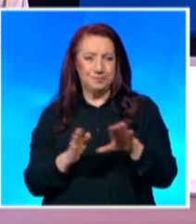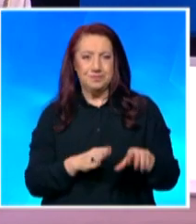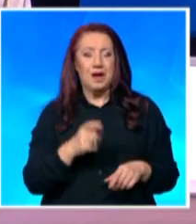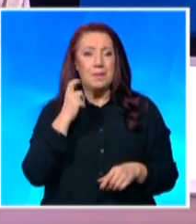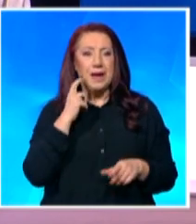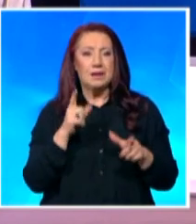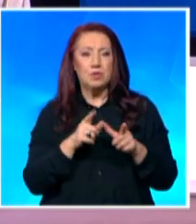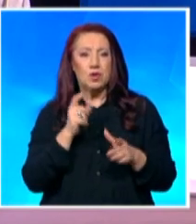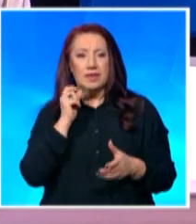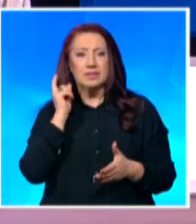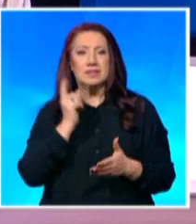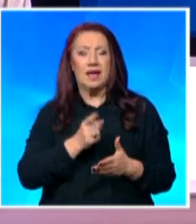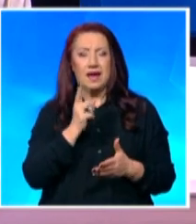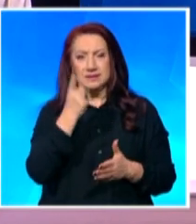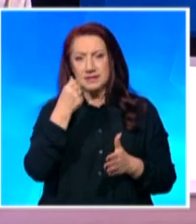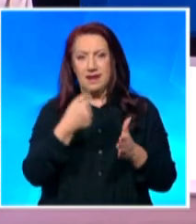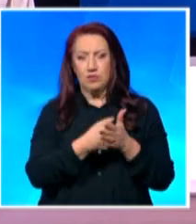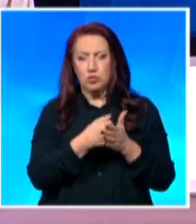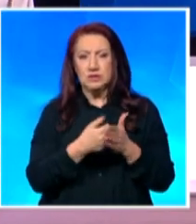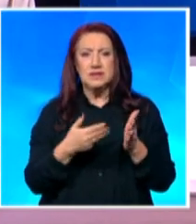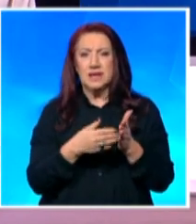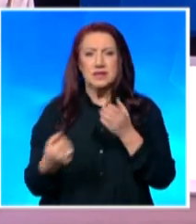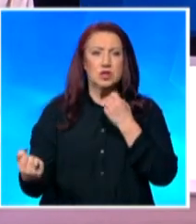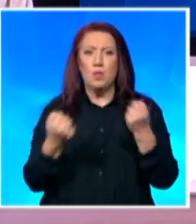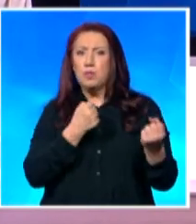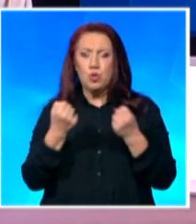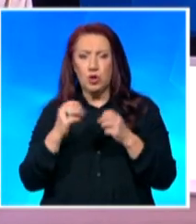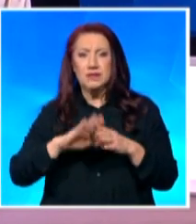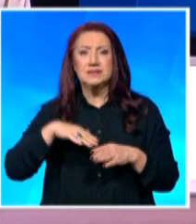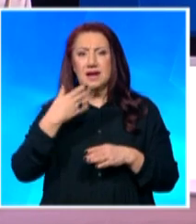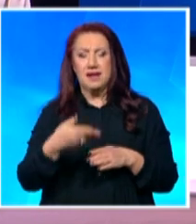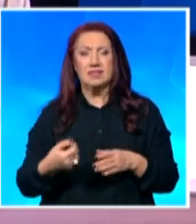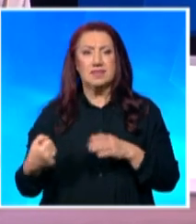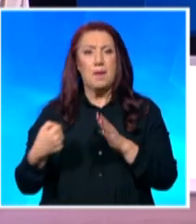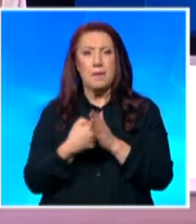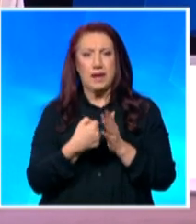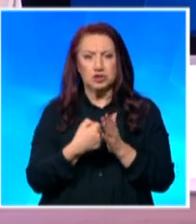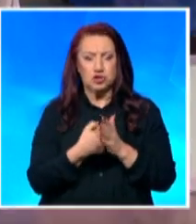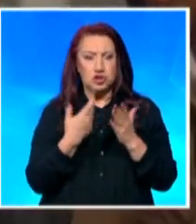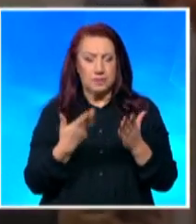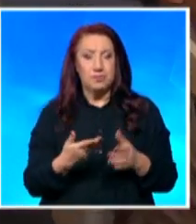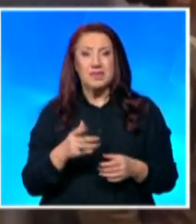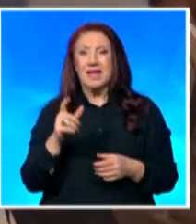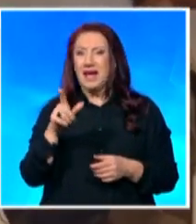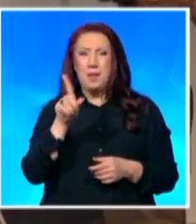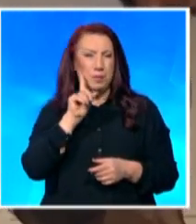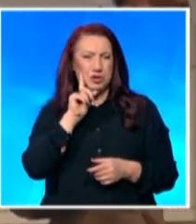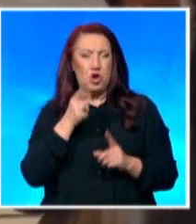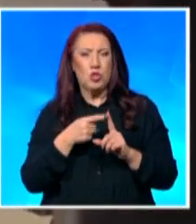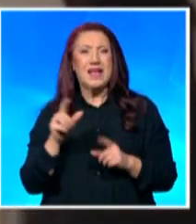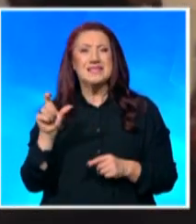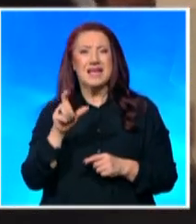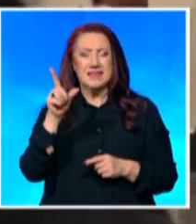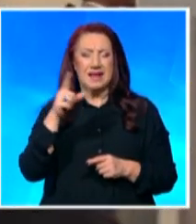заради избиването със съотборника му Лирой Сане след загубата от Манчестър Сити в Шампионската лига. Сенегалецът е изваден от групата за